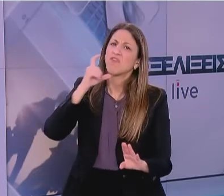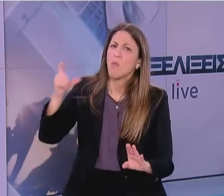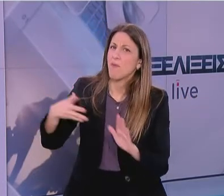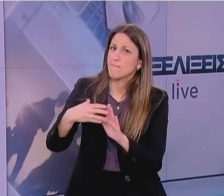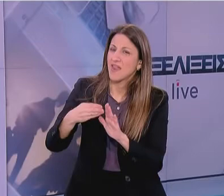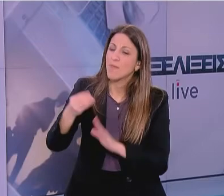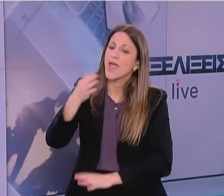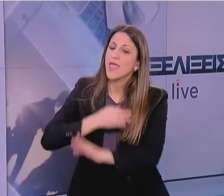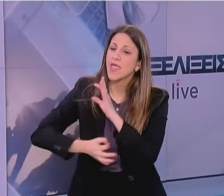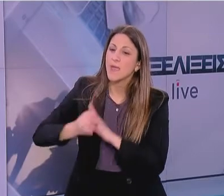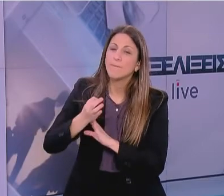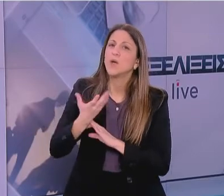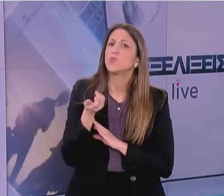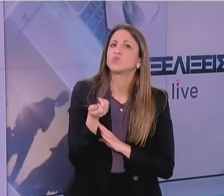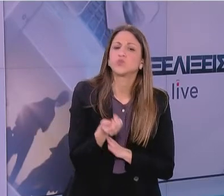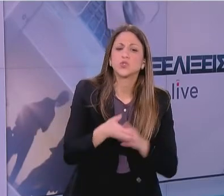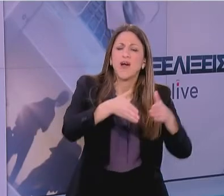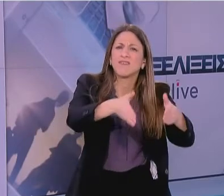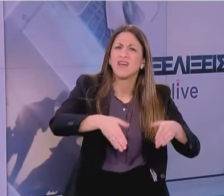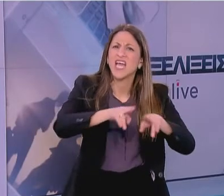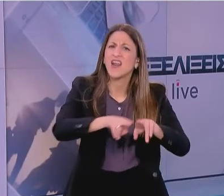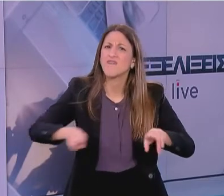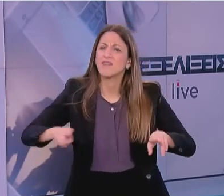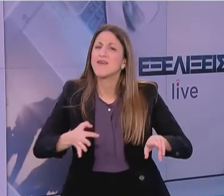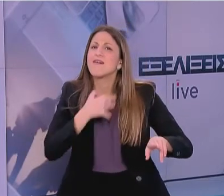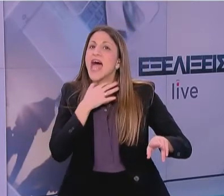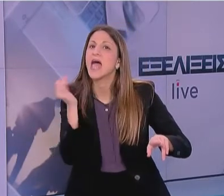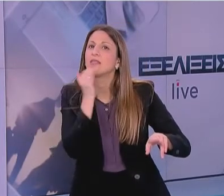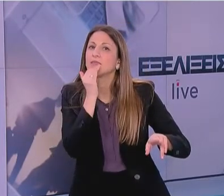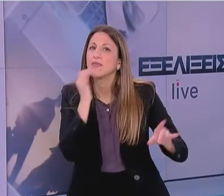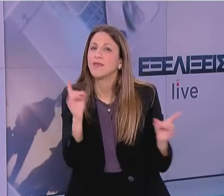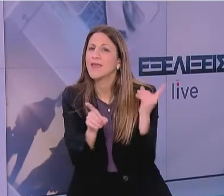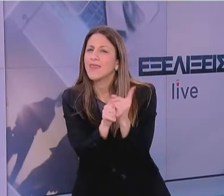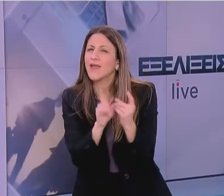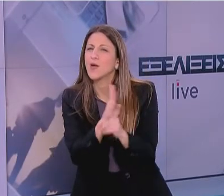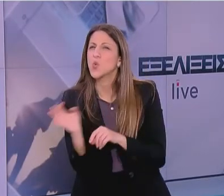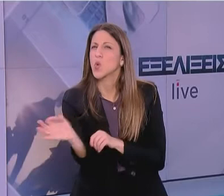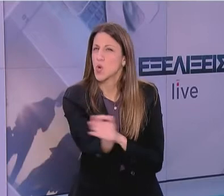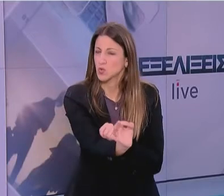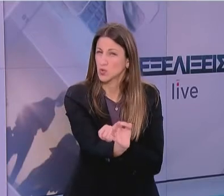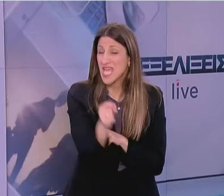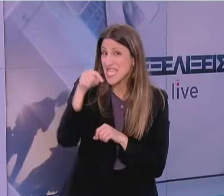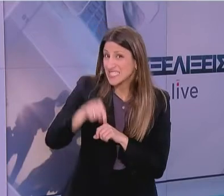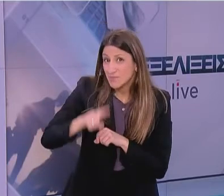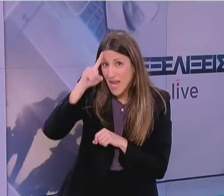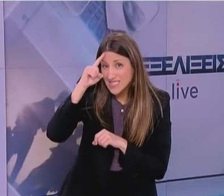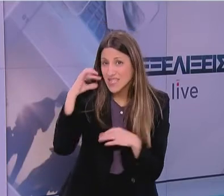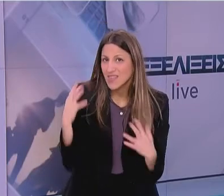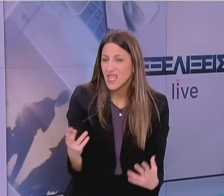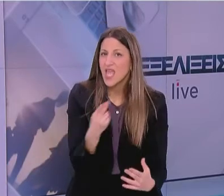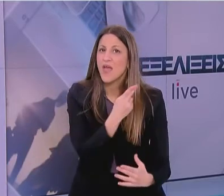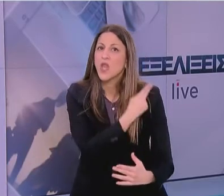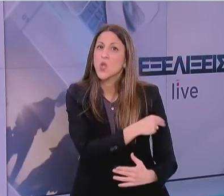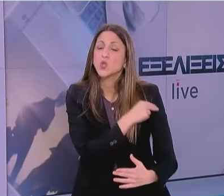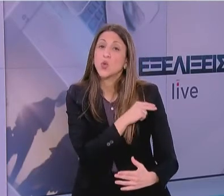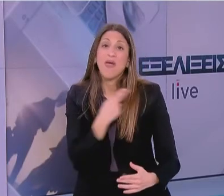στον αριθμό των διαθέσιμων μονάδων εντατικής θεραπείας για τους ασθενείς με κορονοϊό, σήμερα στα δημόσια νοσοκομεία